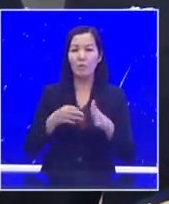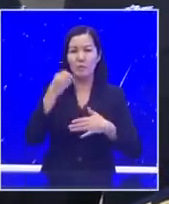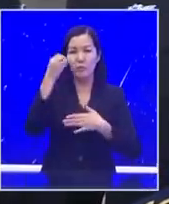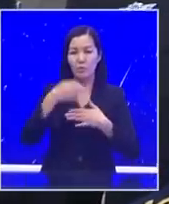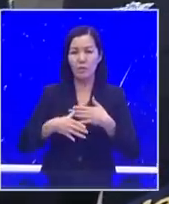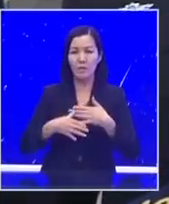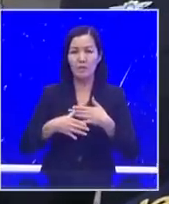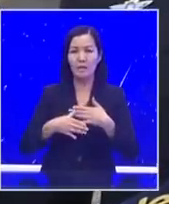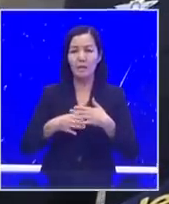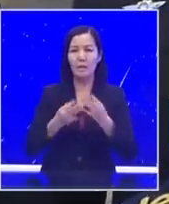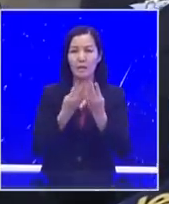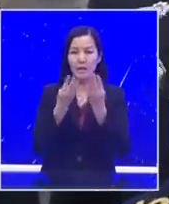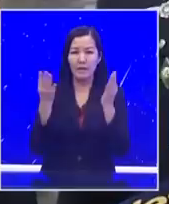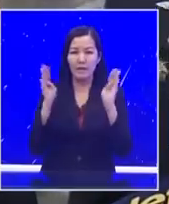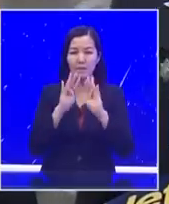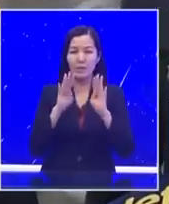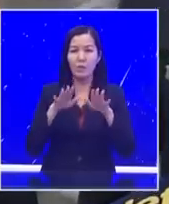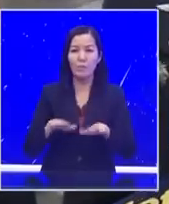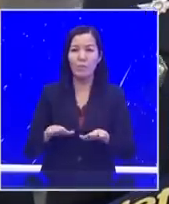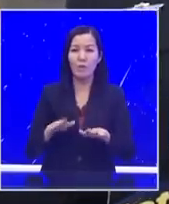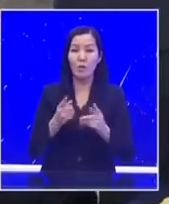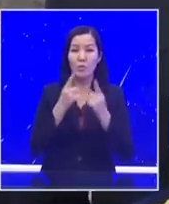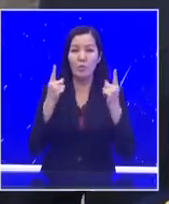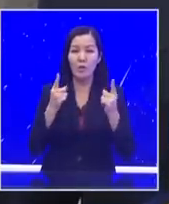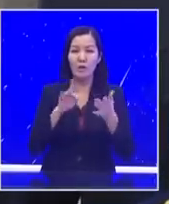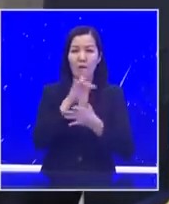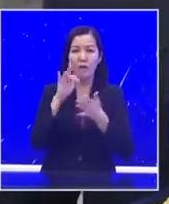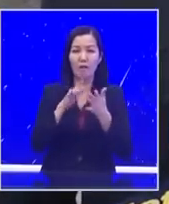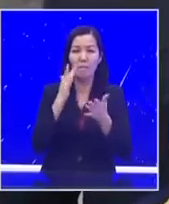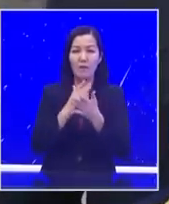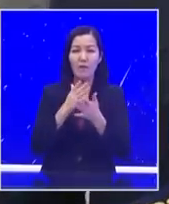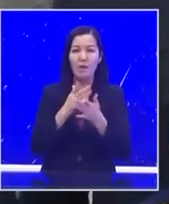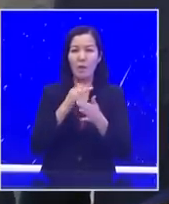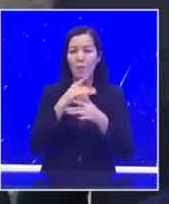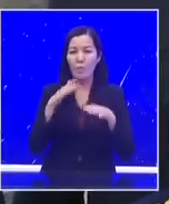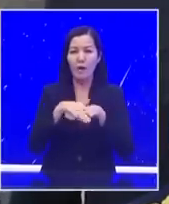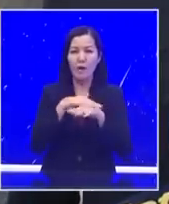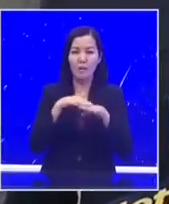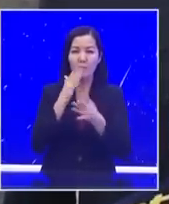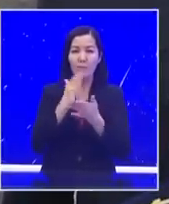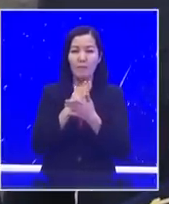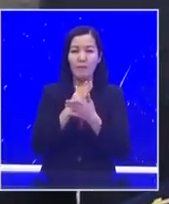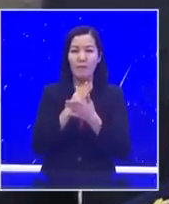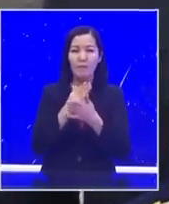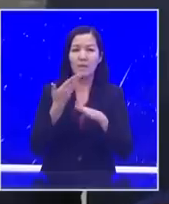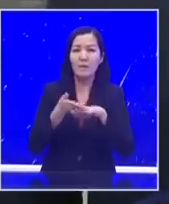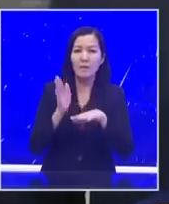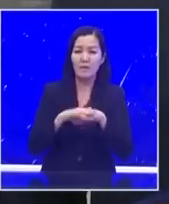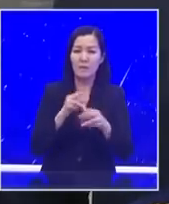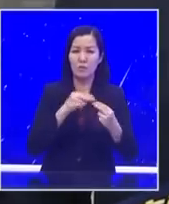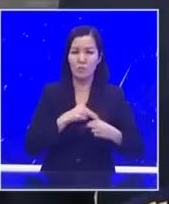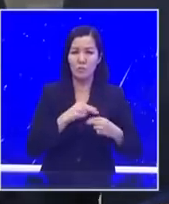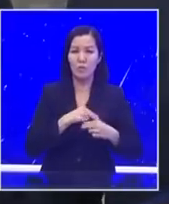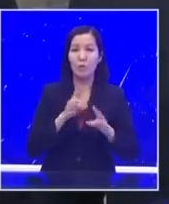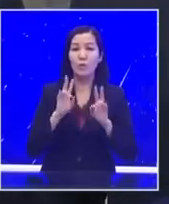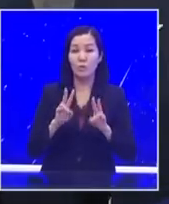ортасында карантинная зона, огромный мегаполис с огромным количеством населения. Нам сложнее работать. Но